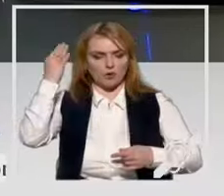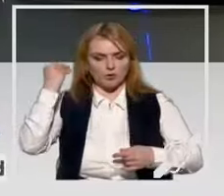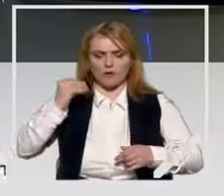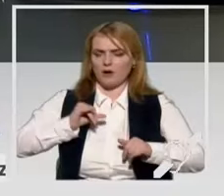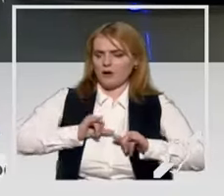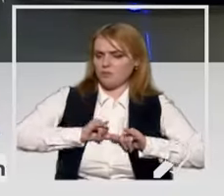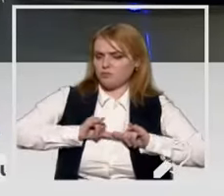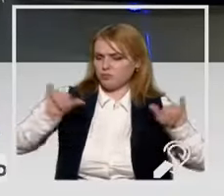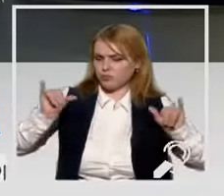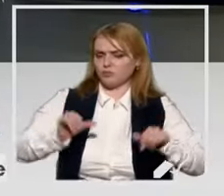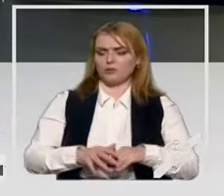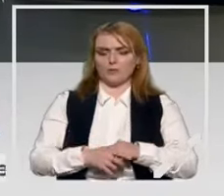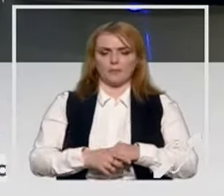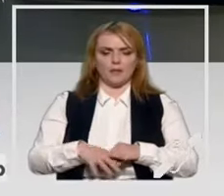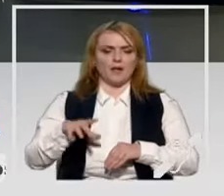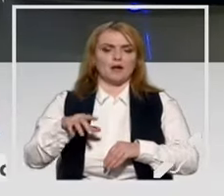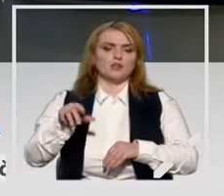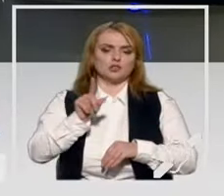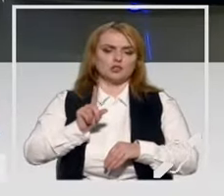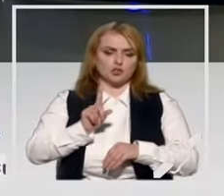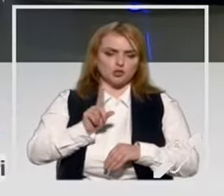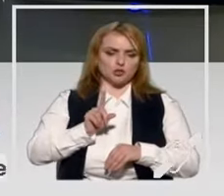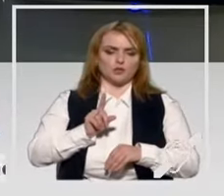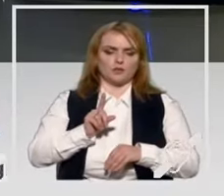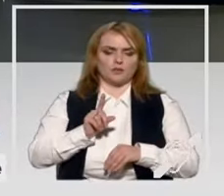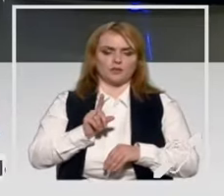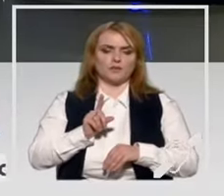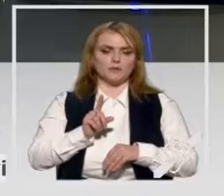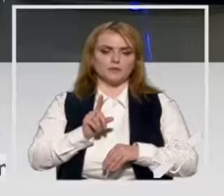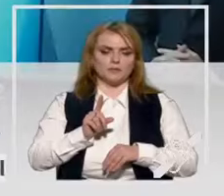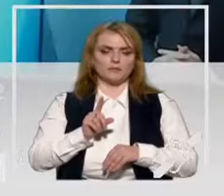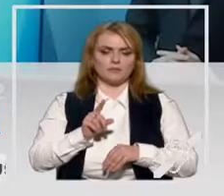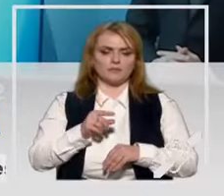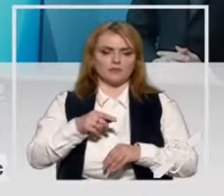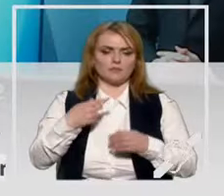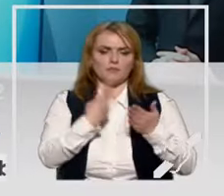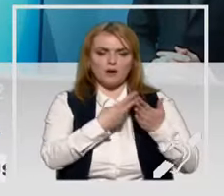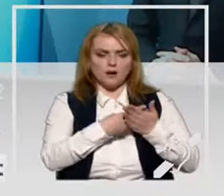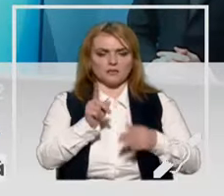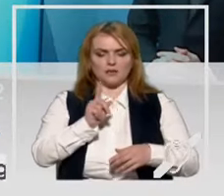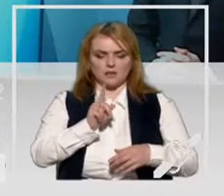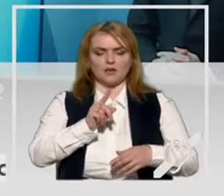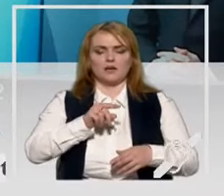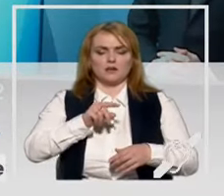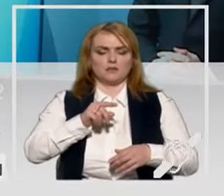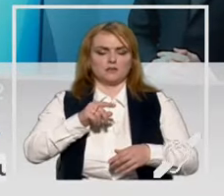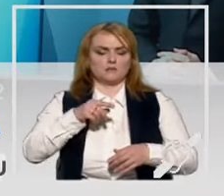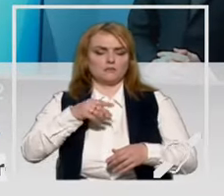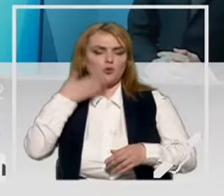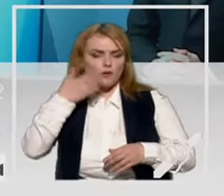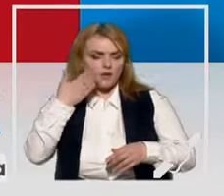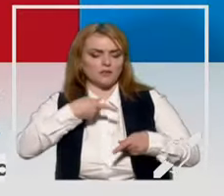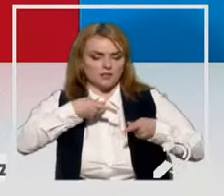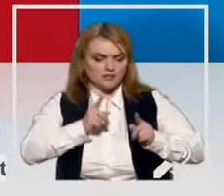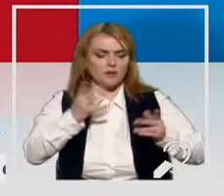care românii și statul român îl manifestă cu adevărat față de Moldova. Așteptările mele sunt foarte mari de la TVR Moldova.